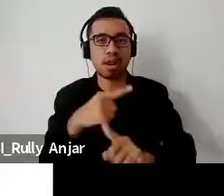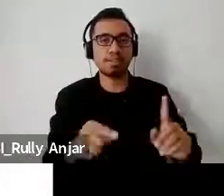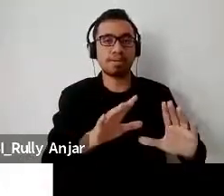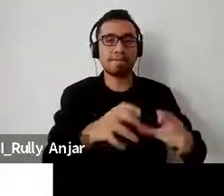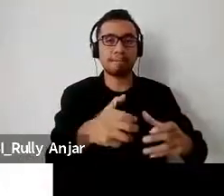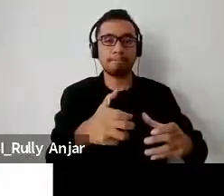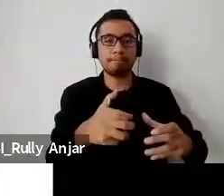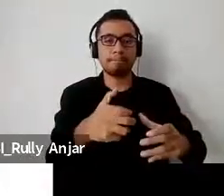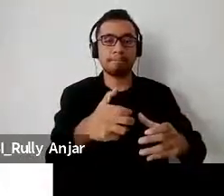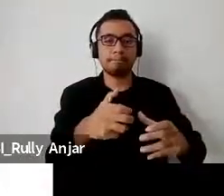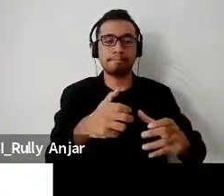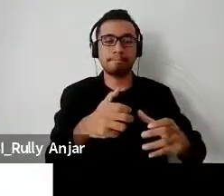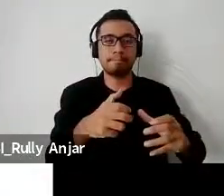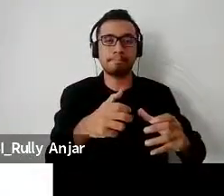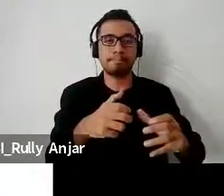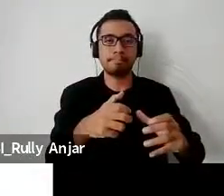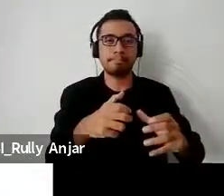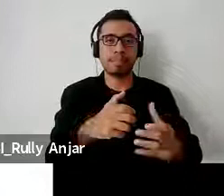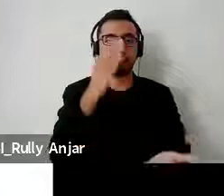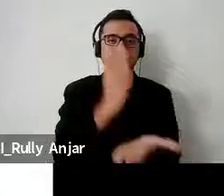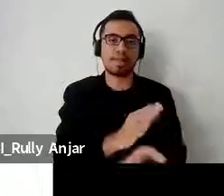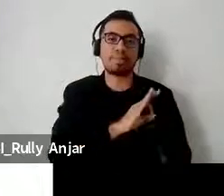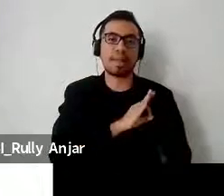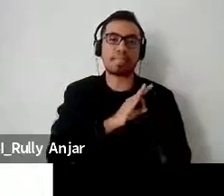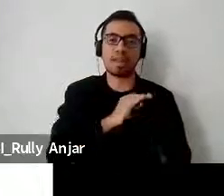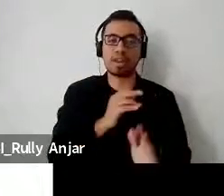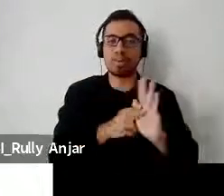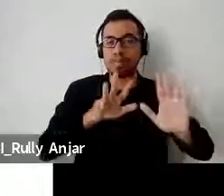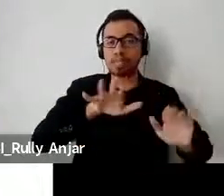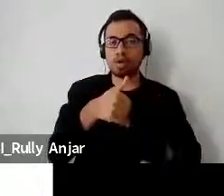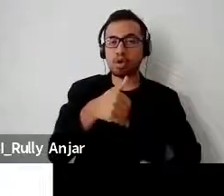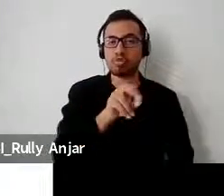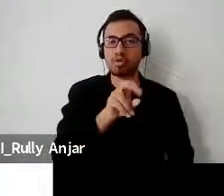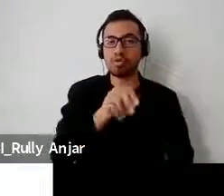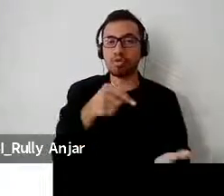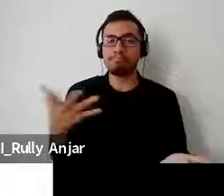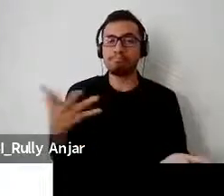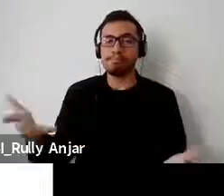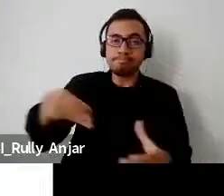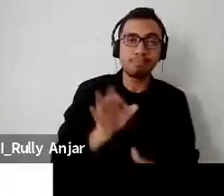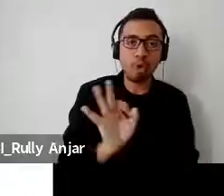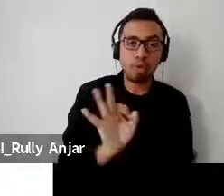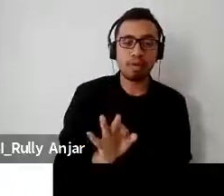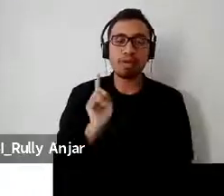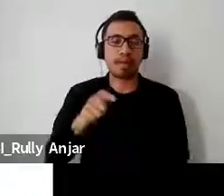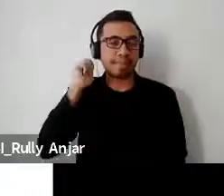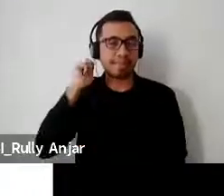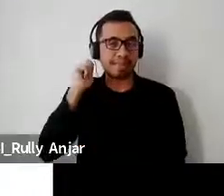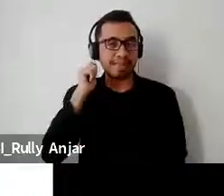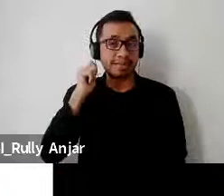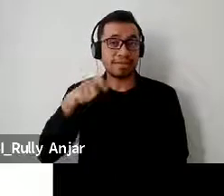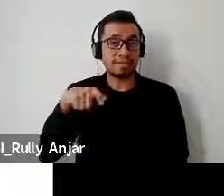dalam Kepres nomor 9 tahun 2020. Ada dua menteri perempuan, yaitu Menteri Keuangan dan Menteri Luar